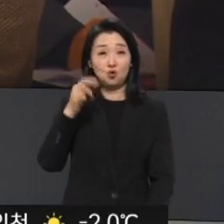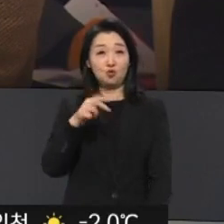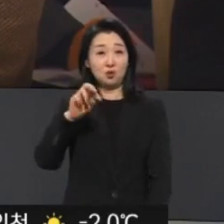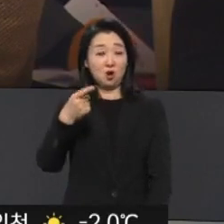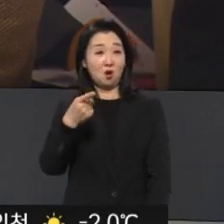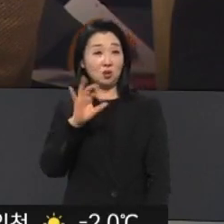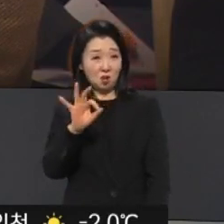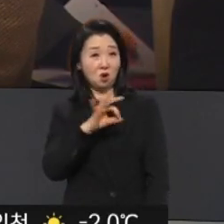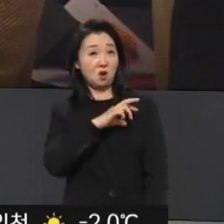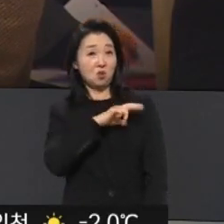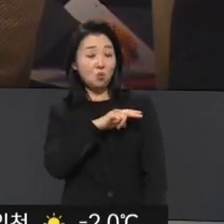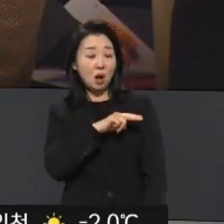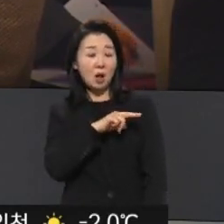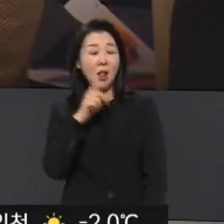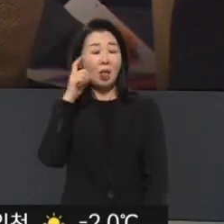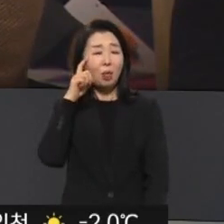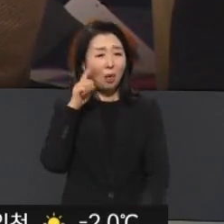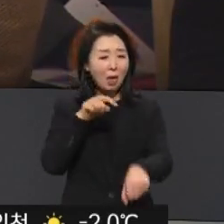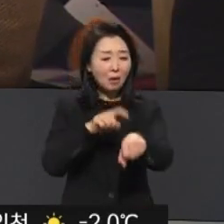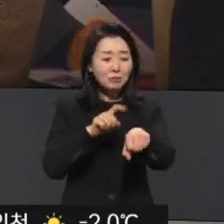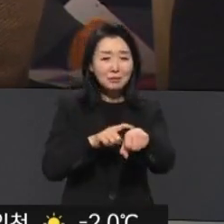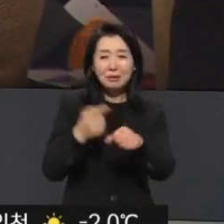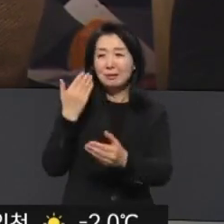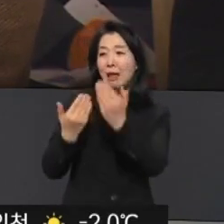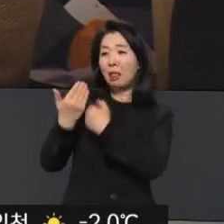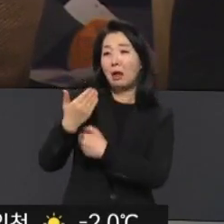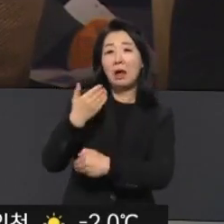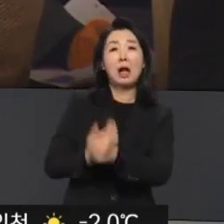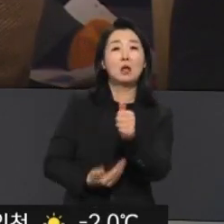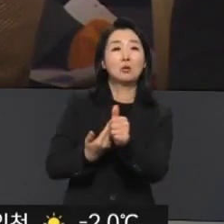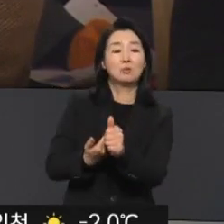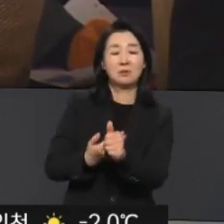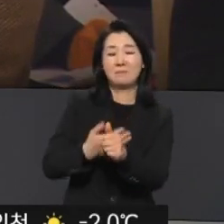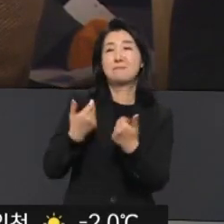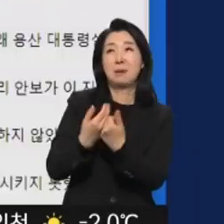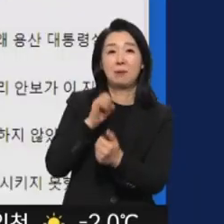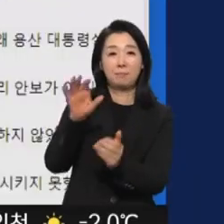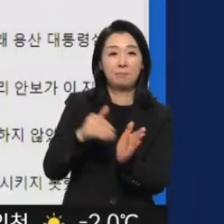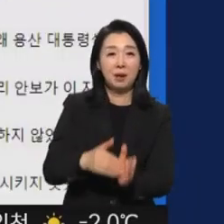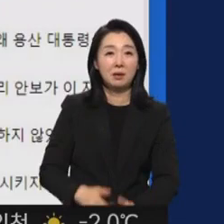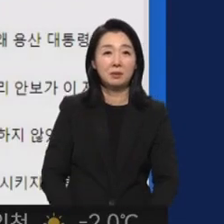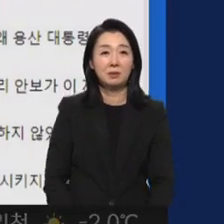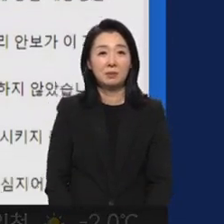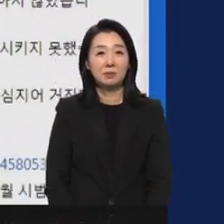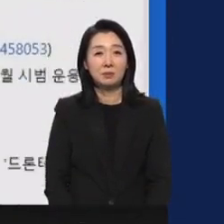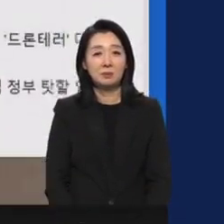의원은 구체적인 타임라인으로까지 정리를 하면서 반박했습니다.